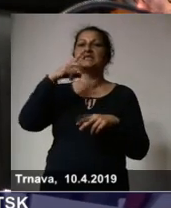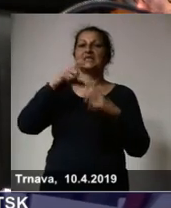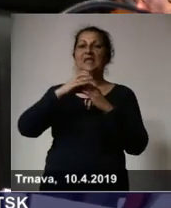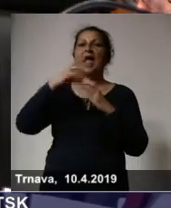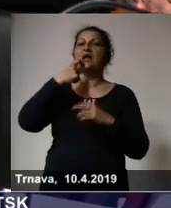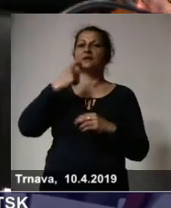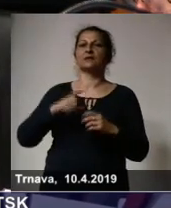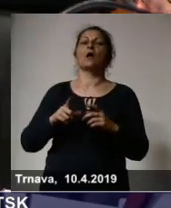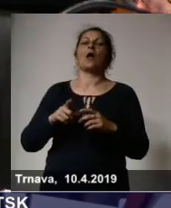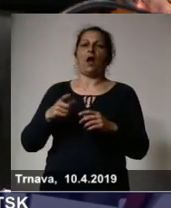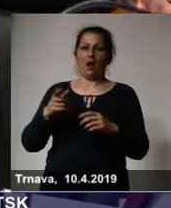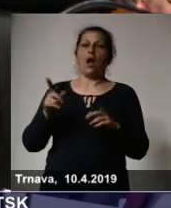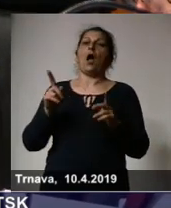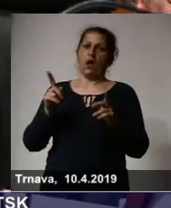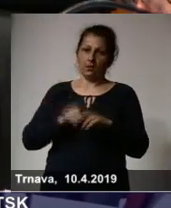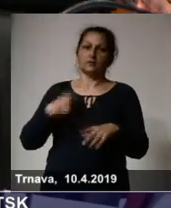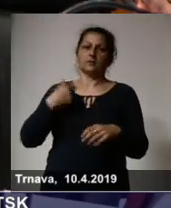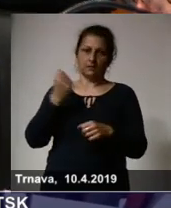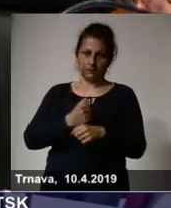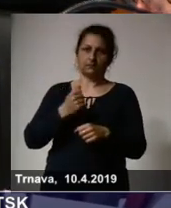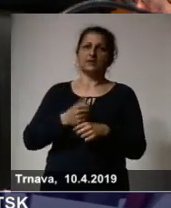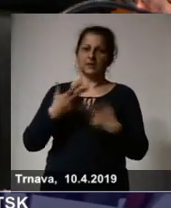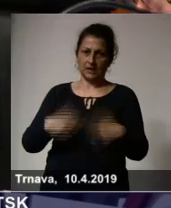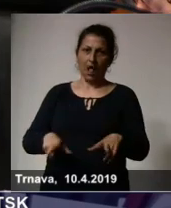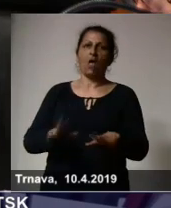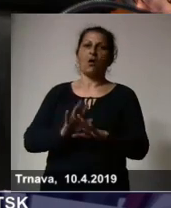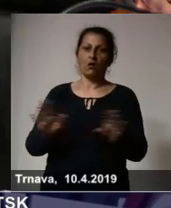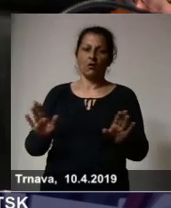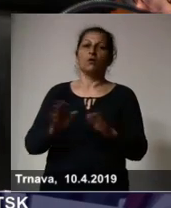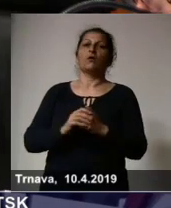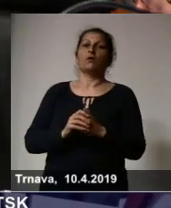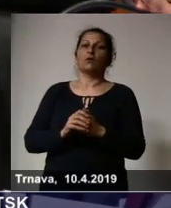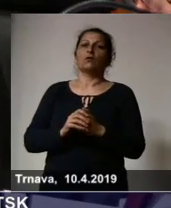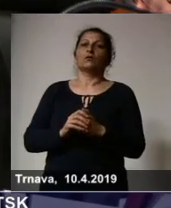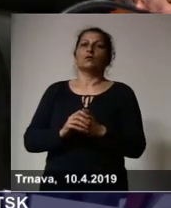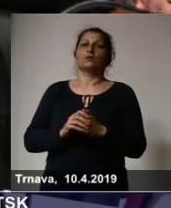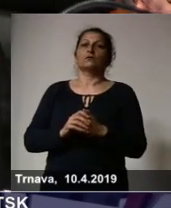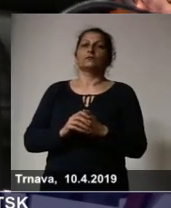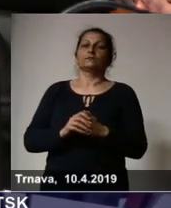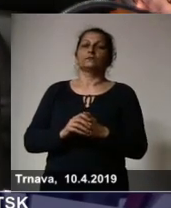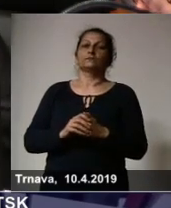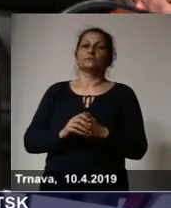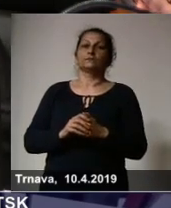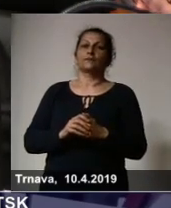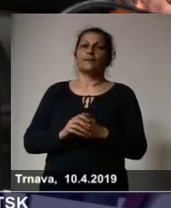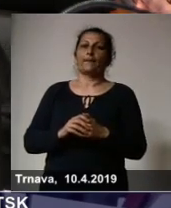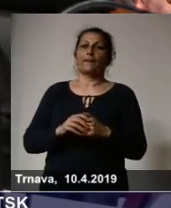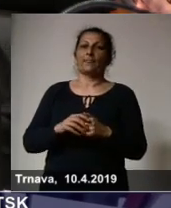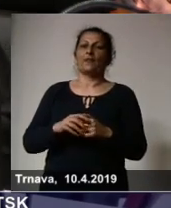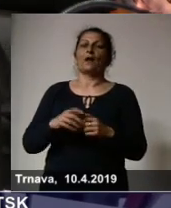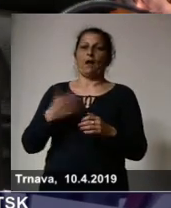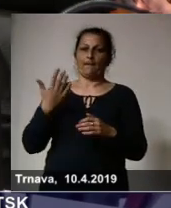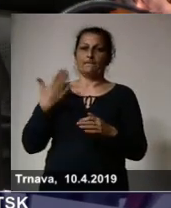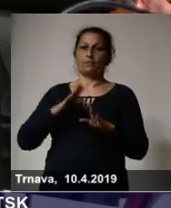čo sa aj stalo a dôvodová správa bola na základe tohoto podnetu